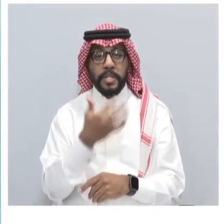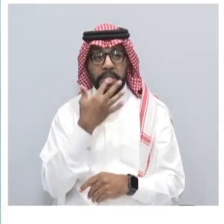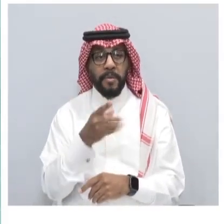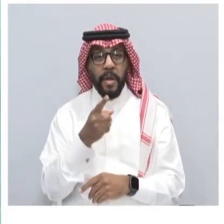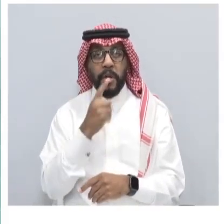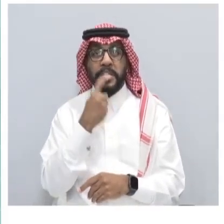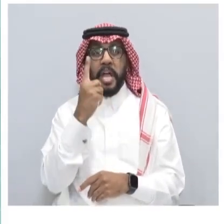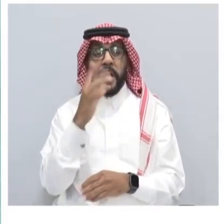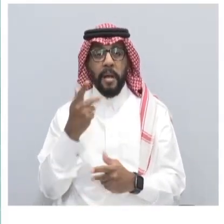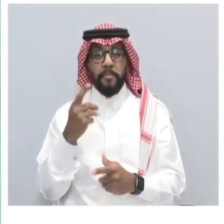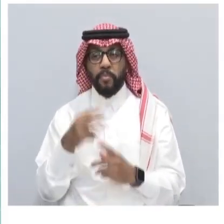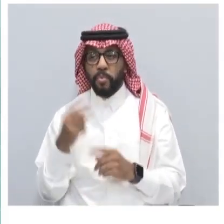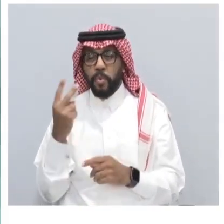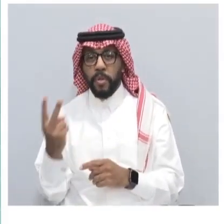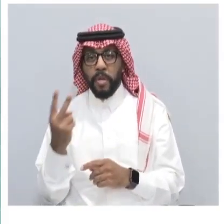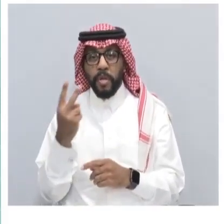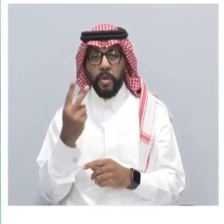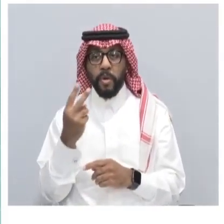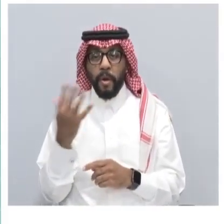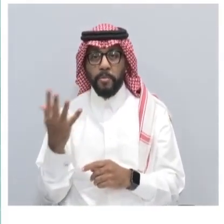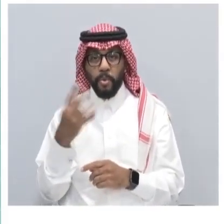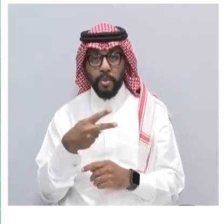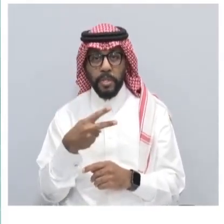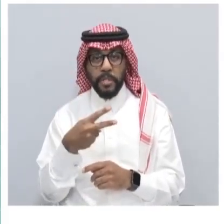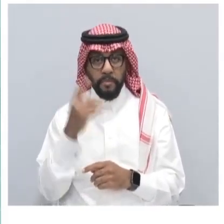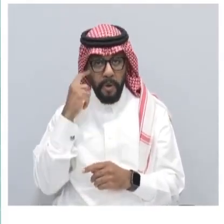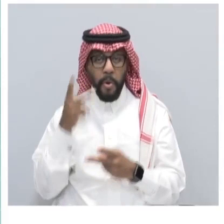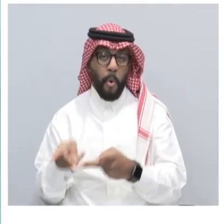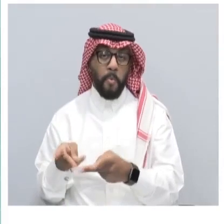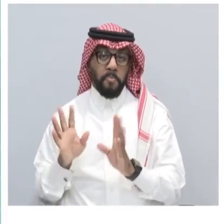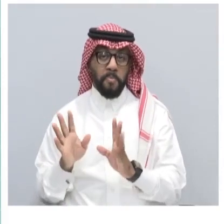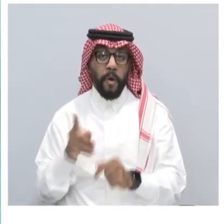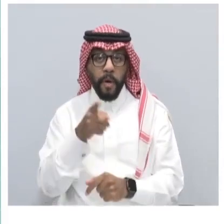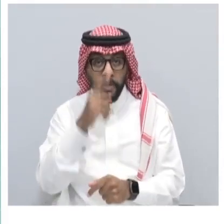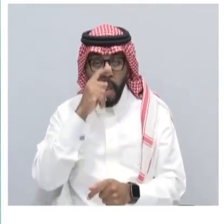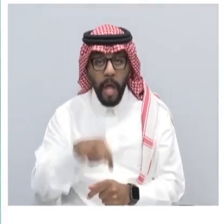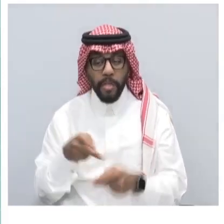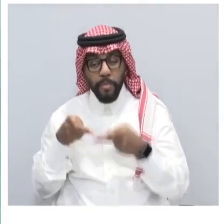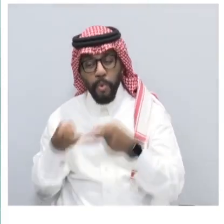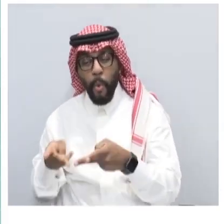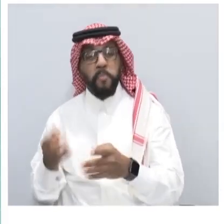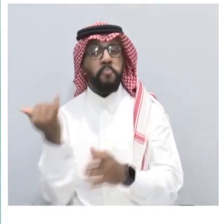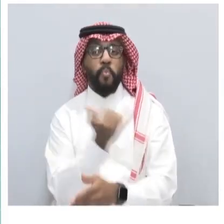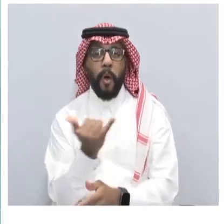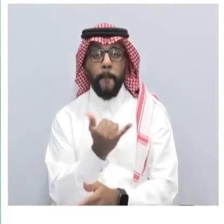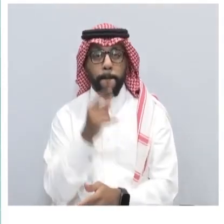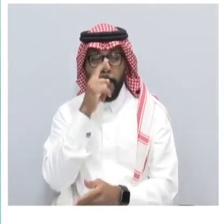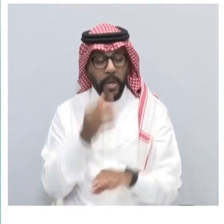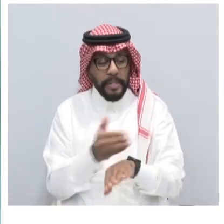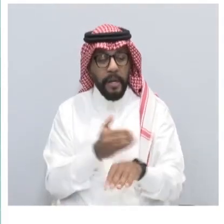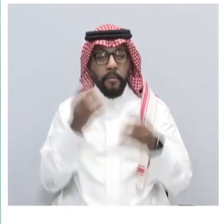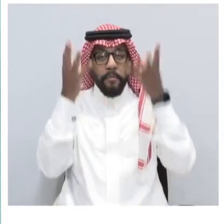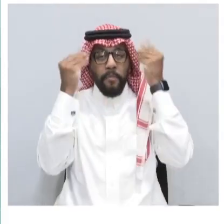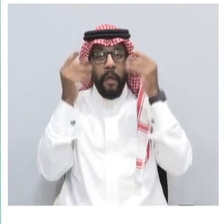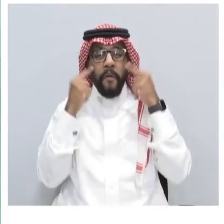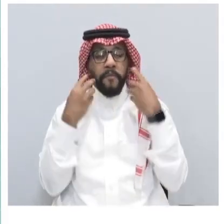حياته نائما تشير نتائج الابحاث الحديثه الى ان النوم يلعب دورا مهما في ازاله السموم التي يفرزها الدماغ التي